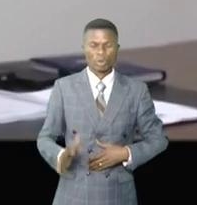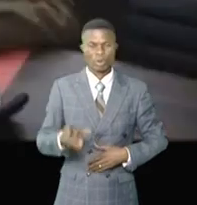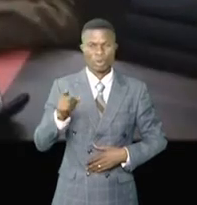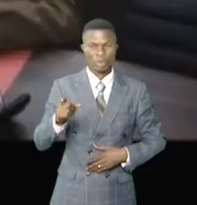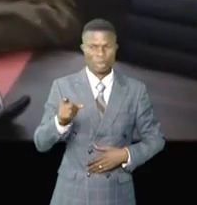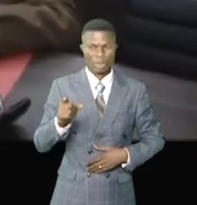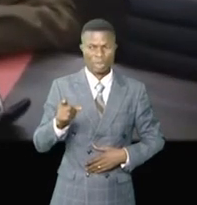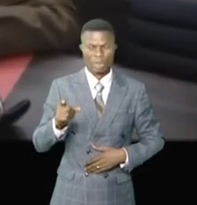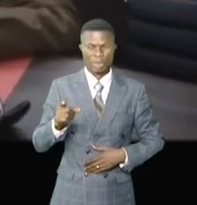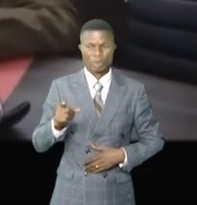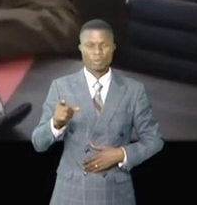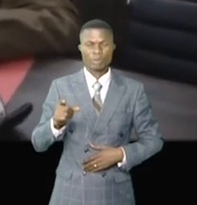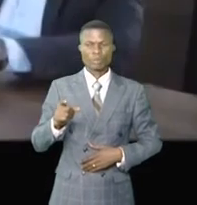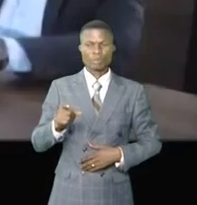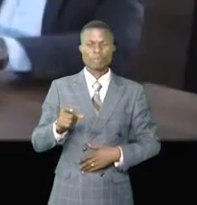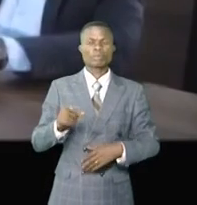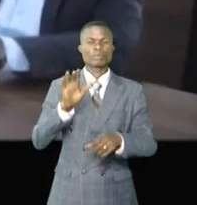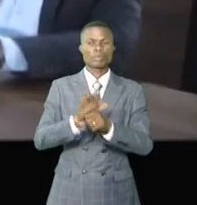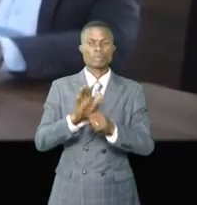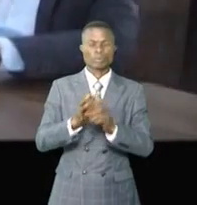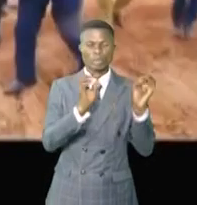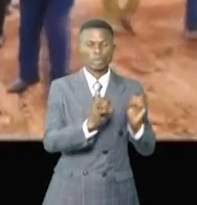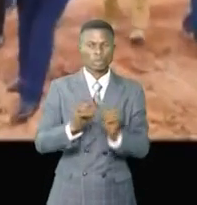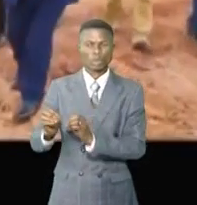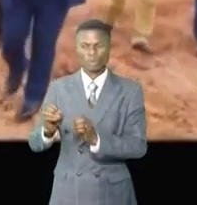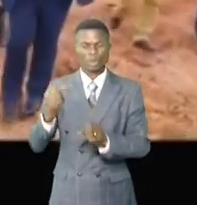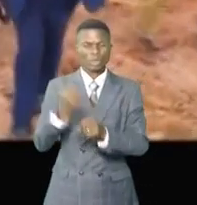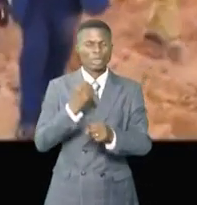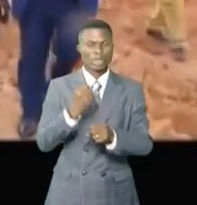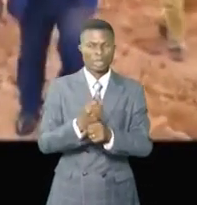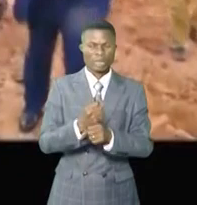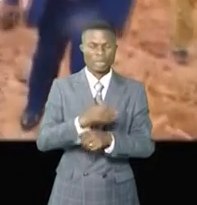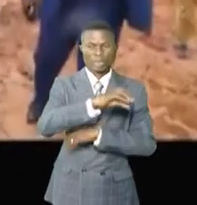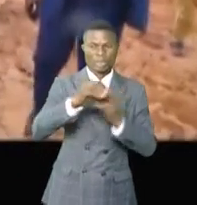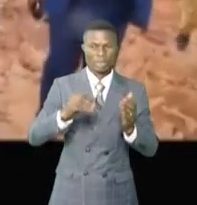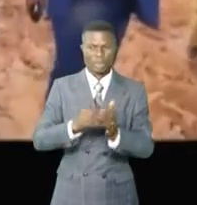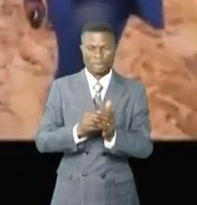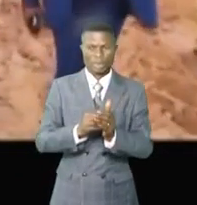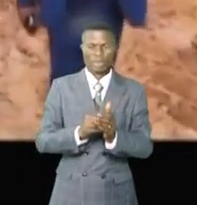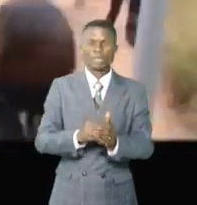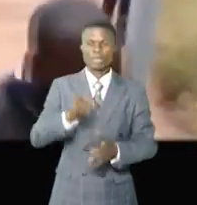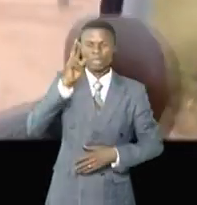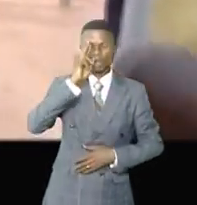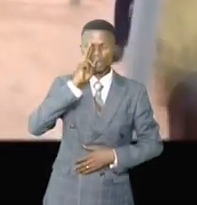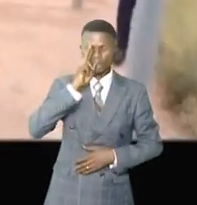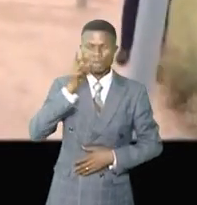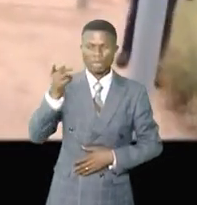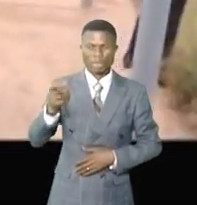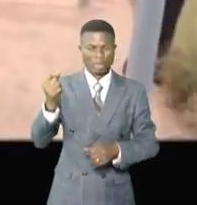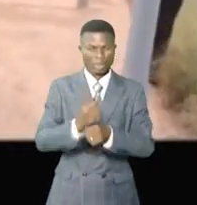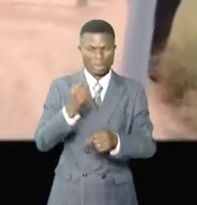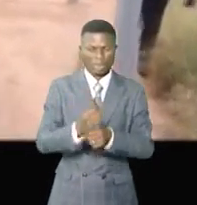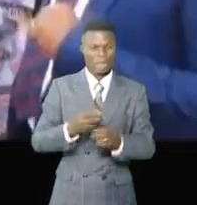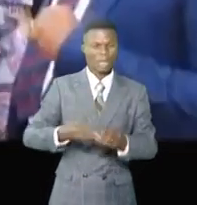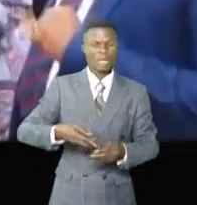Saini les textes régissant l'organisation et le fonctionnement du centre des négoces de Moussampo. Un travail de